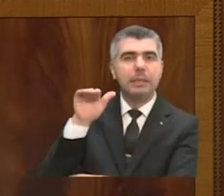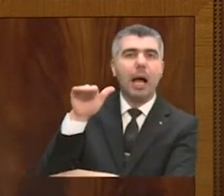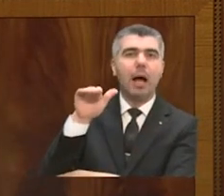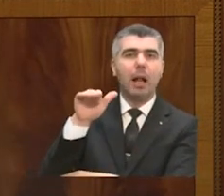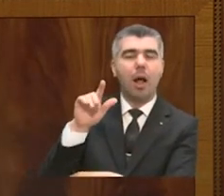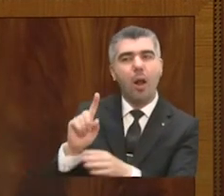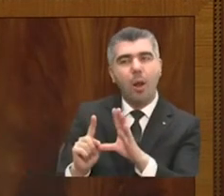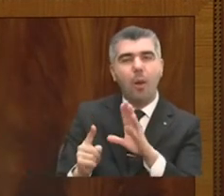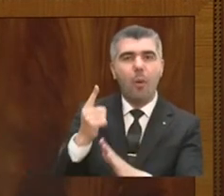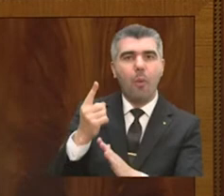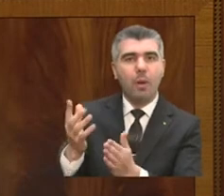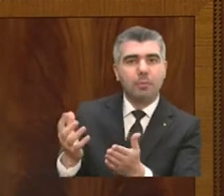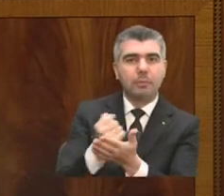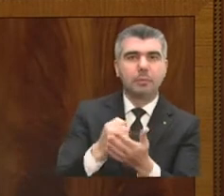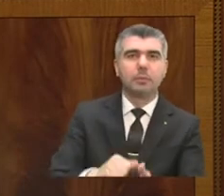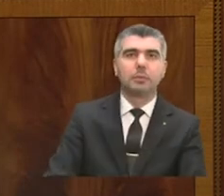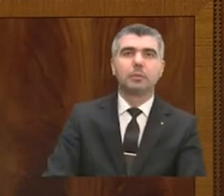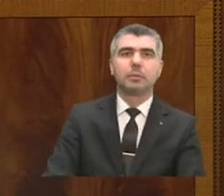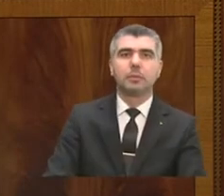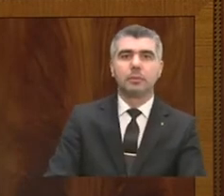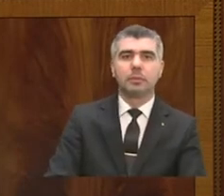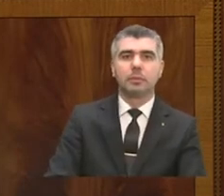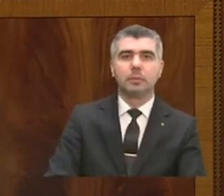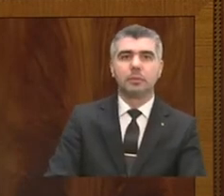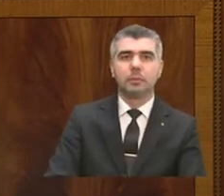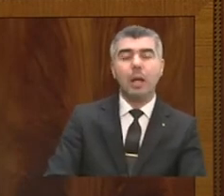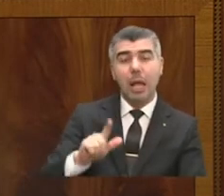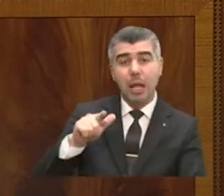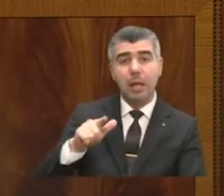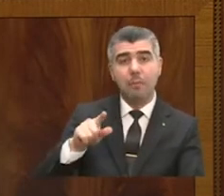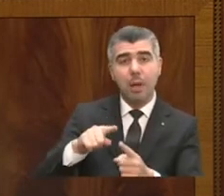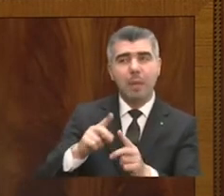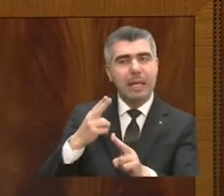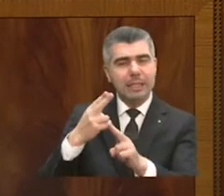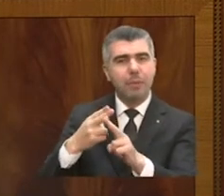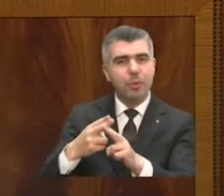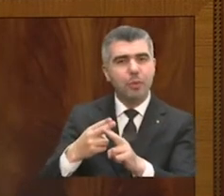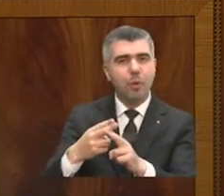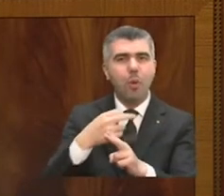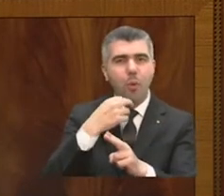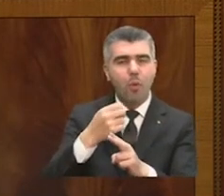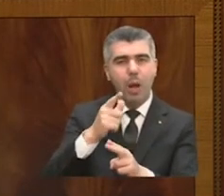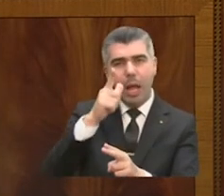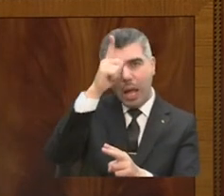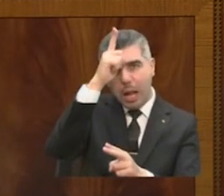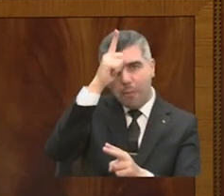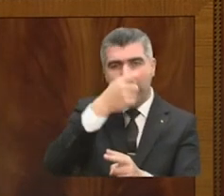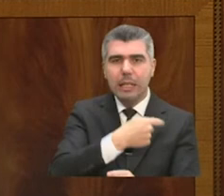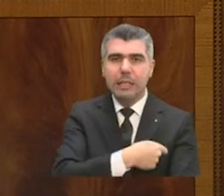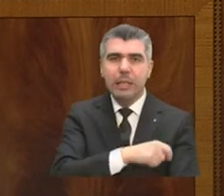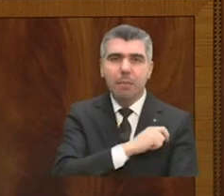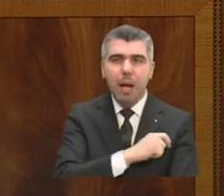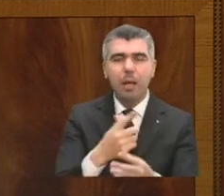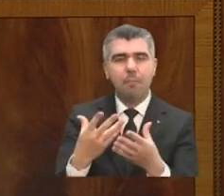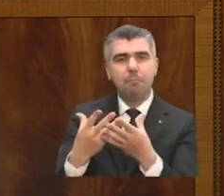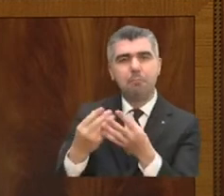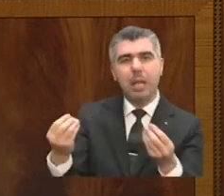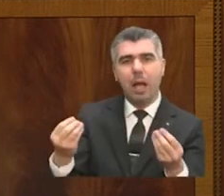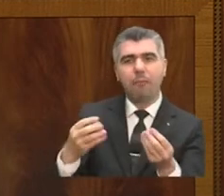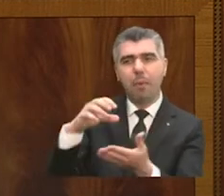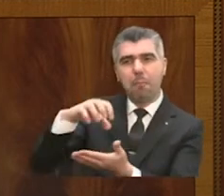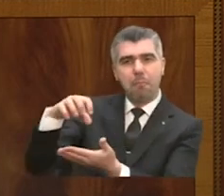cette reconnaissance de la marocanité du Sahara et sans dire de non.